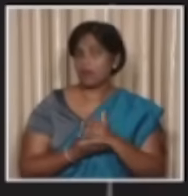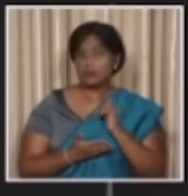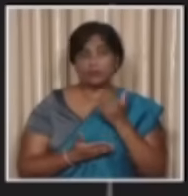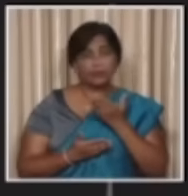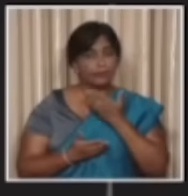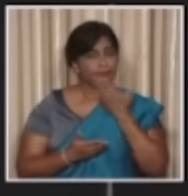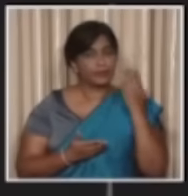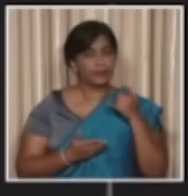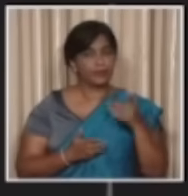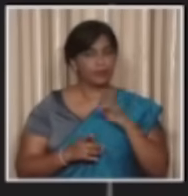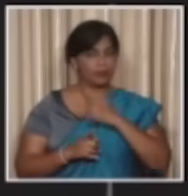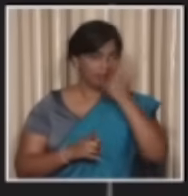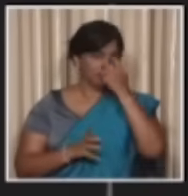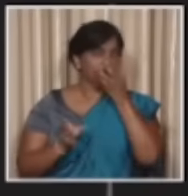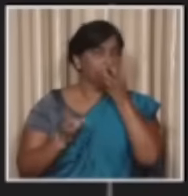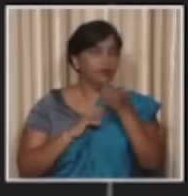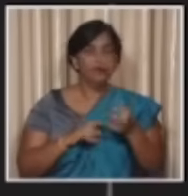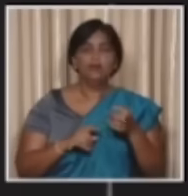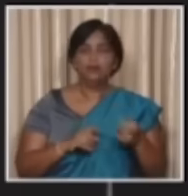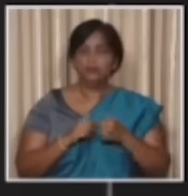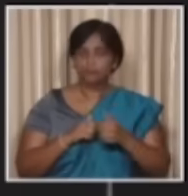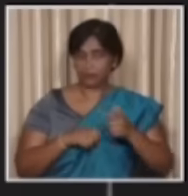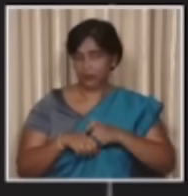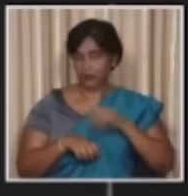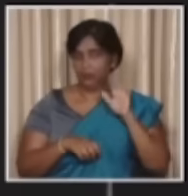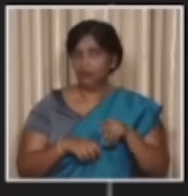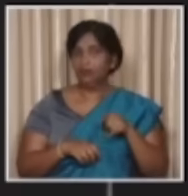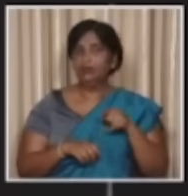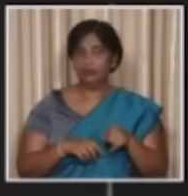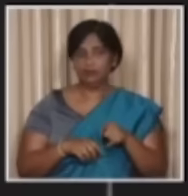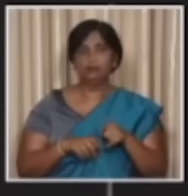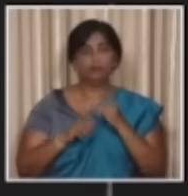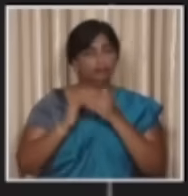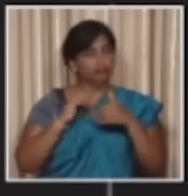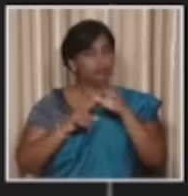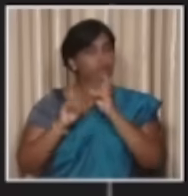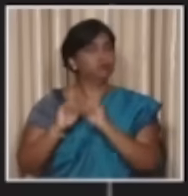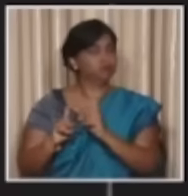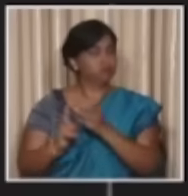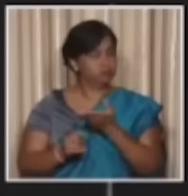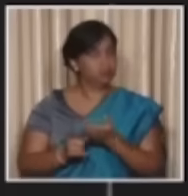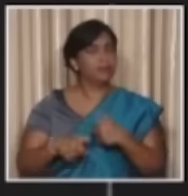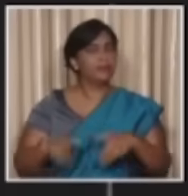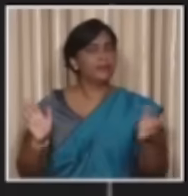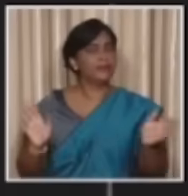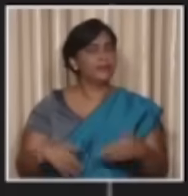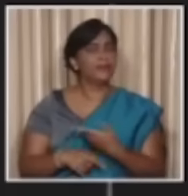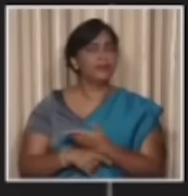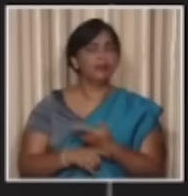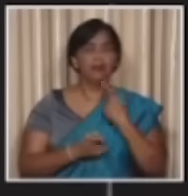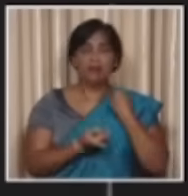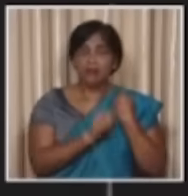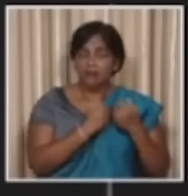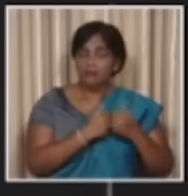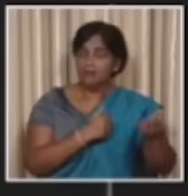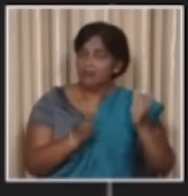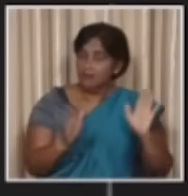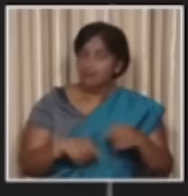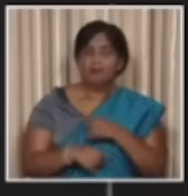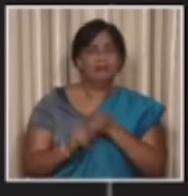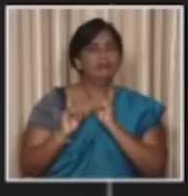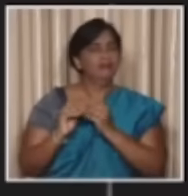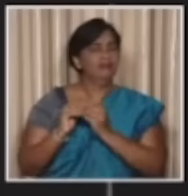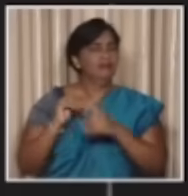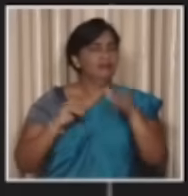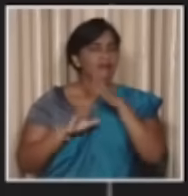නේද? මොකද මේ පාස්කු ප්‍රහාරය සිදු වෙන අවස්ථාවේදීත් ඒ තනතුරවලම හිටපු අය මේ පරීක්ෂණ සිදු වෙනකොටත් ඒ